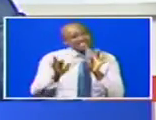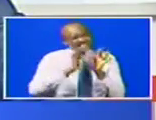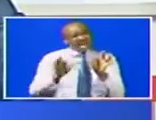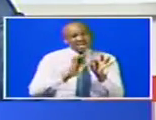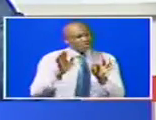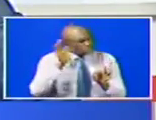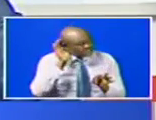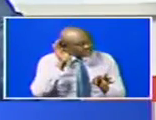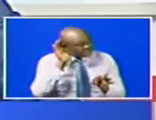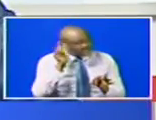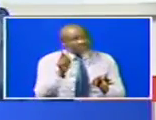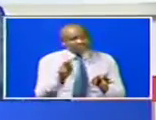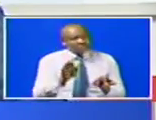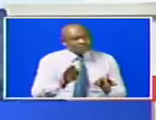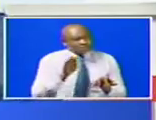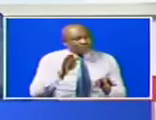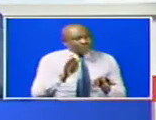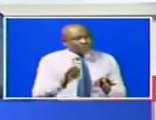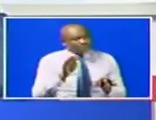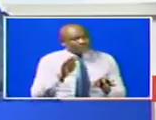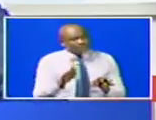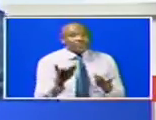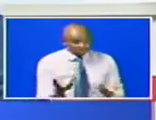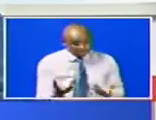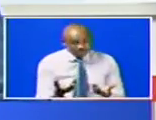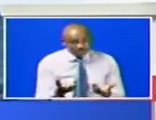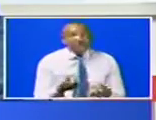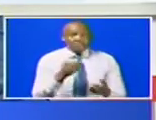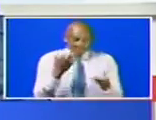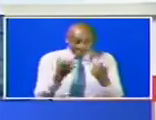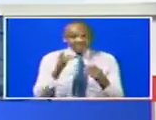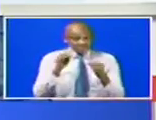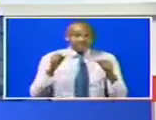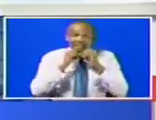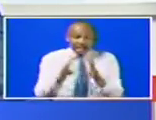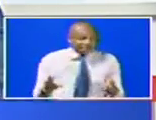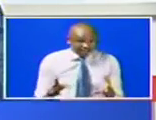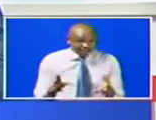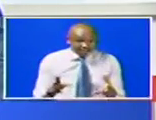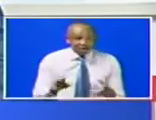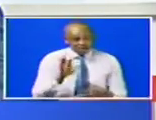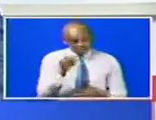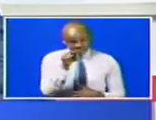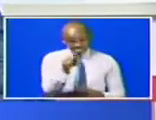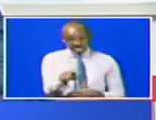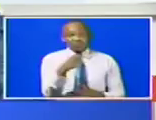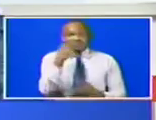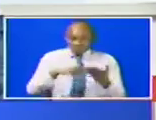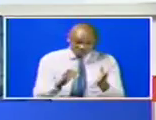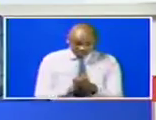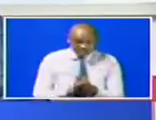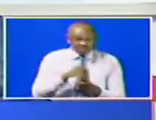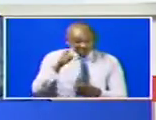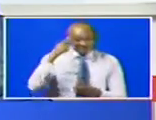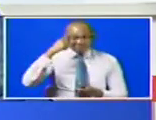unasikiza kama bado ipo ama hakuna. In the event hakuna, sasa hapo ndio tunasema